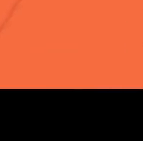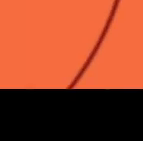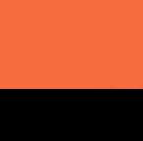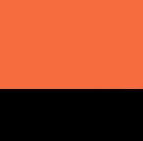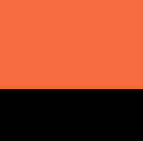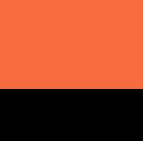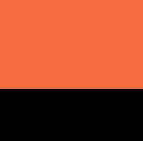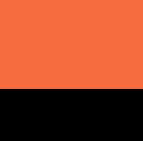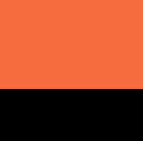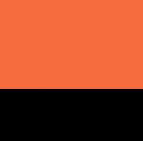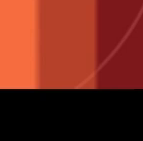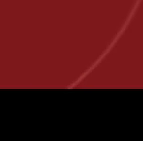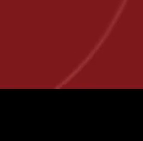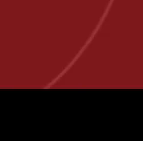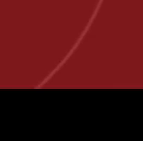Музика